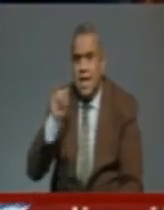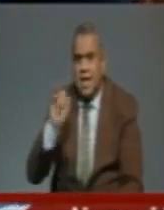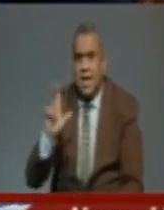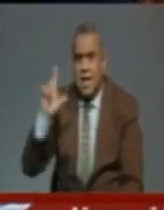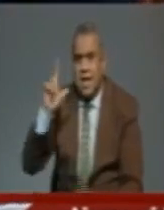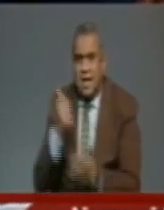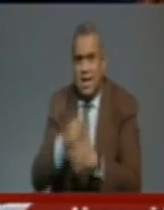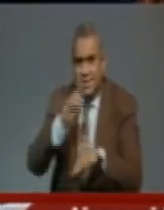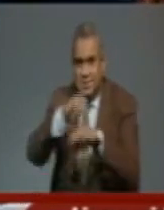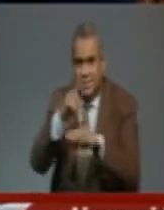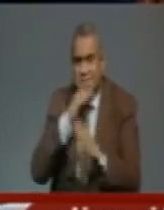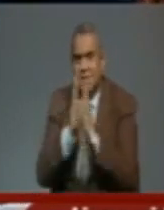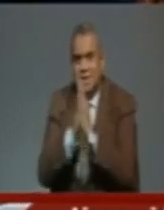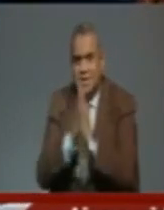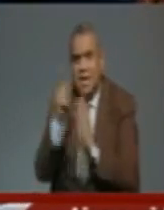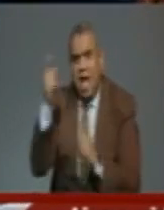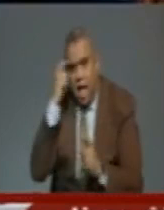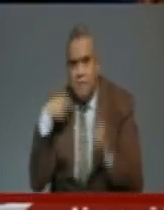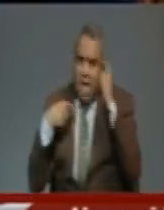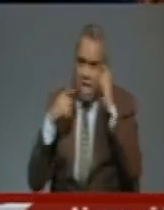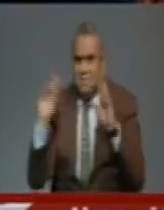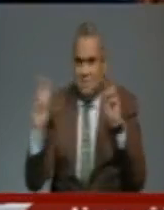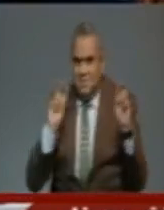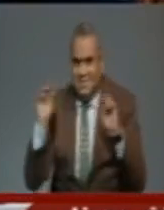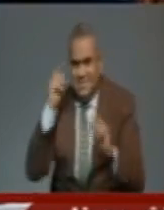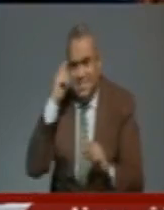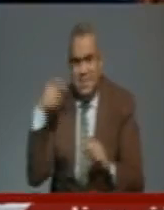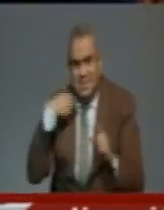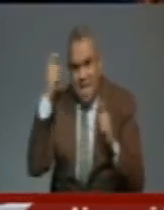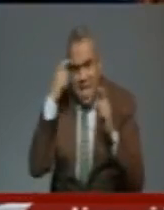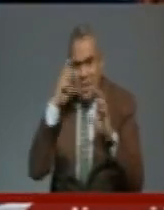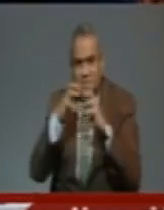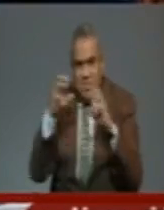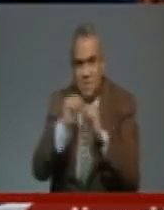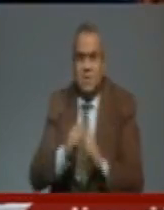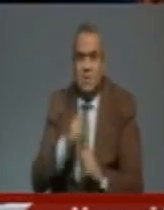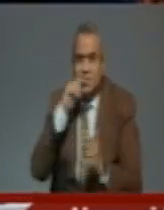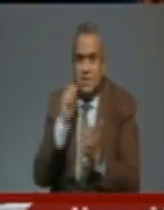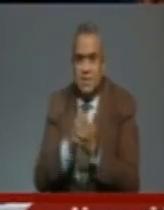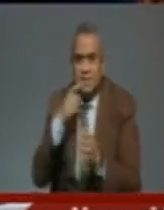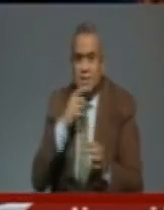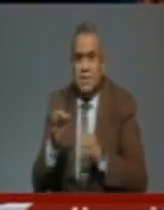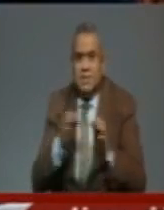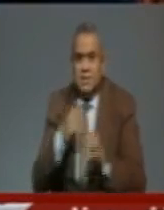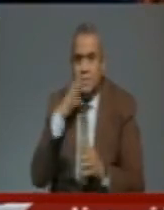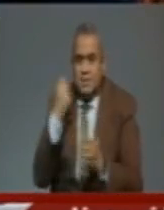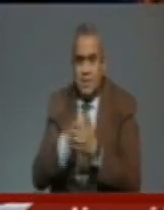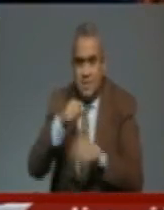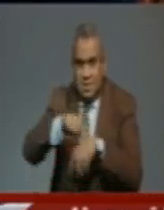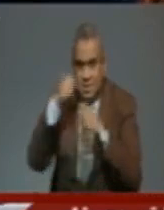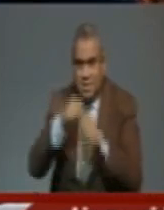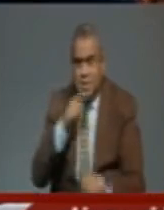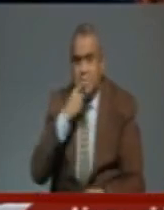عارف. لا ما أنا عارف إنك عارف يا كامل، أنا عارف إنك عارف. كنت أنا والمهندس محلب بنزور هنا اسكندرية بافتتاح